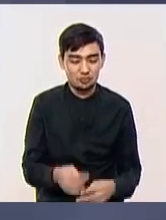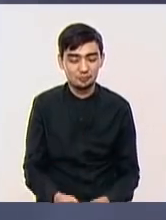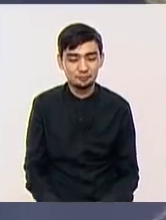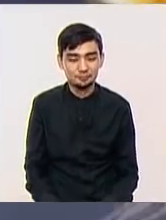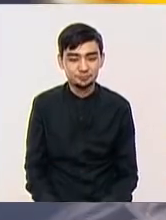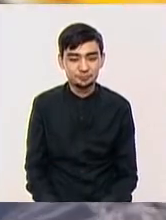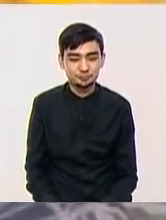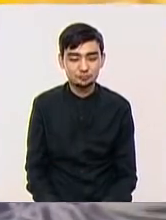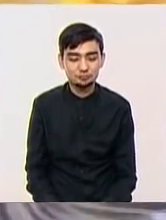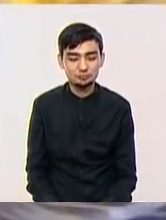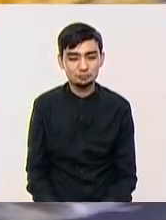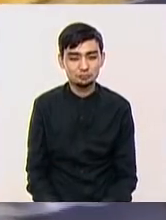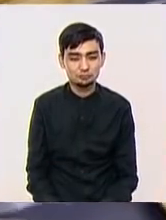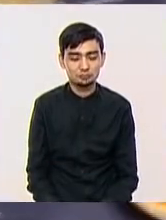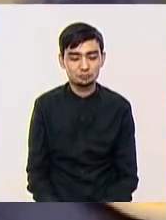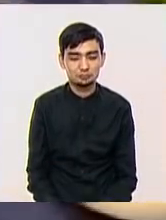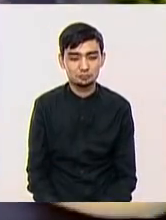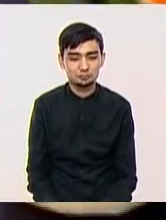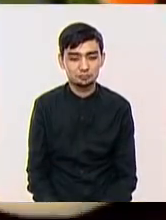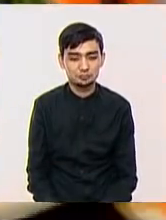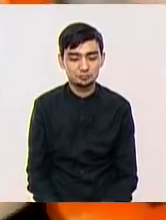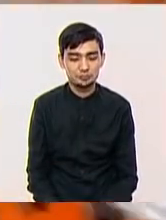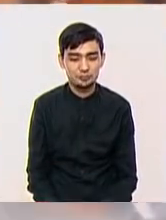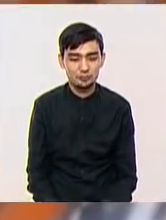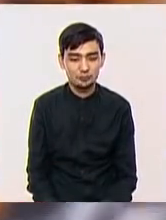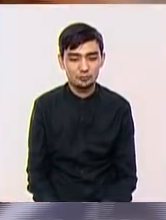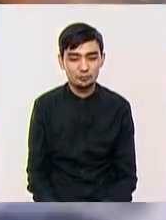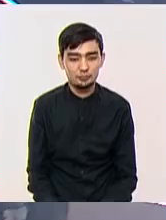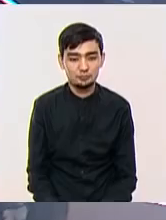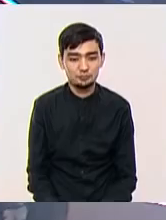Махаббат Нұржанқызы, Фархат Шатқан, Информбюро, Маңғыстау облысы.